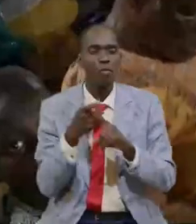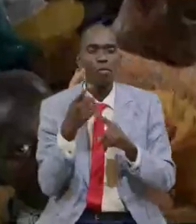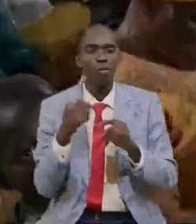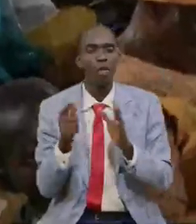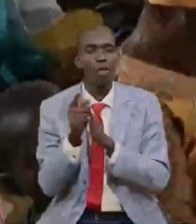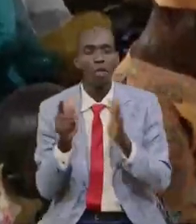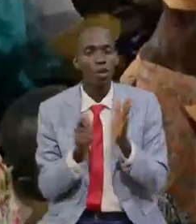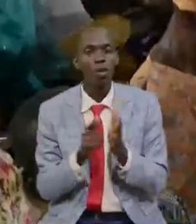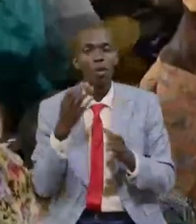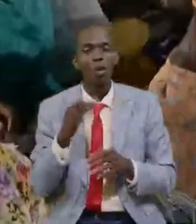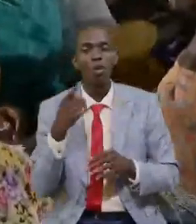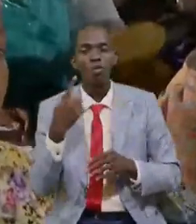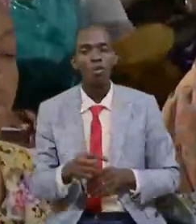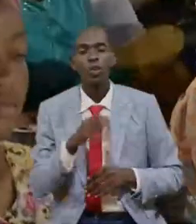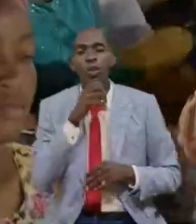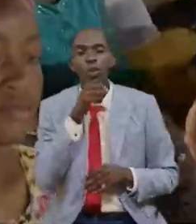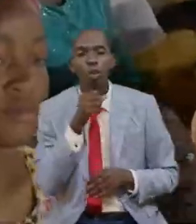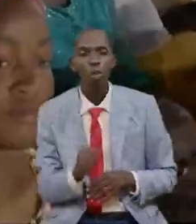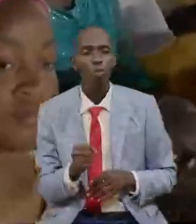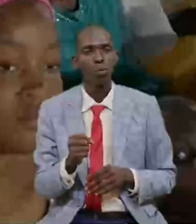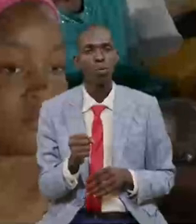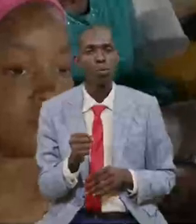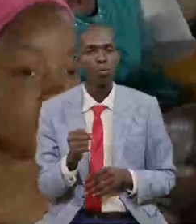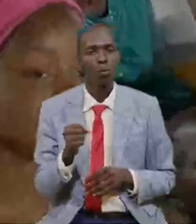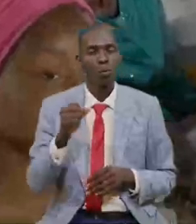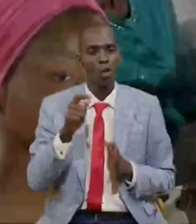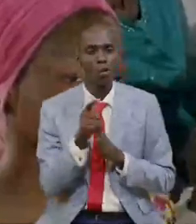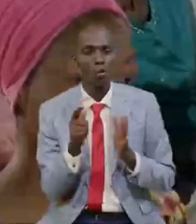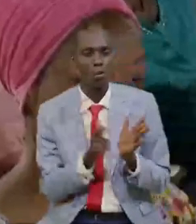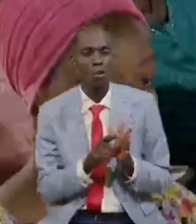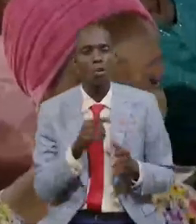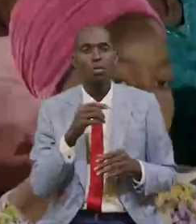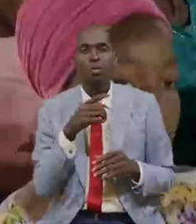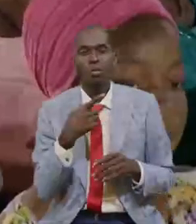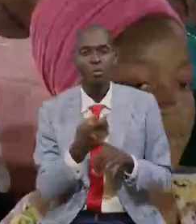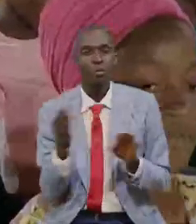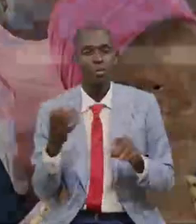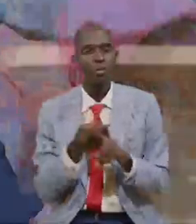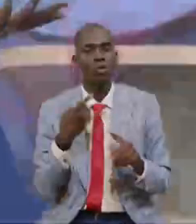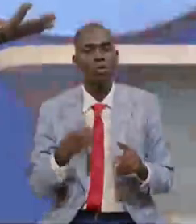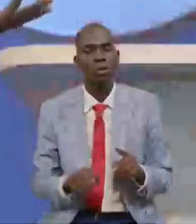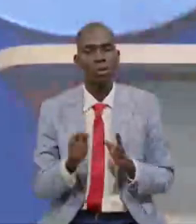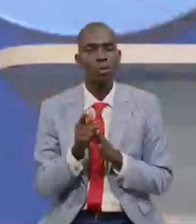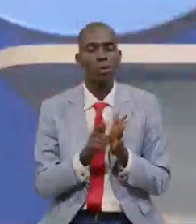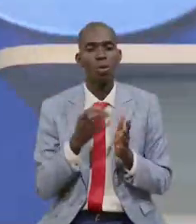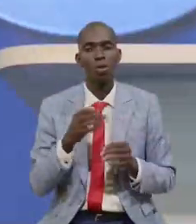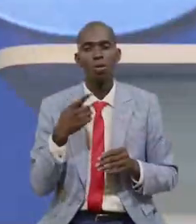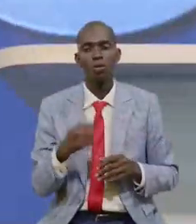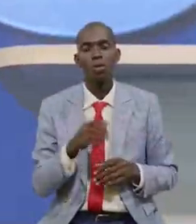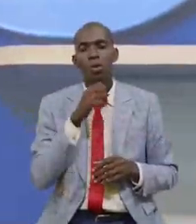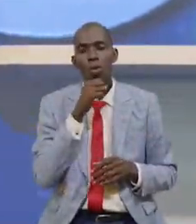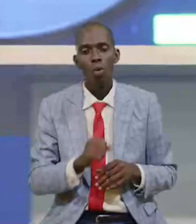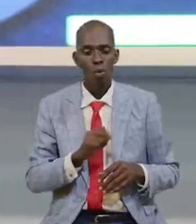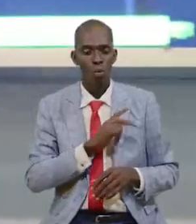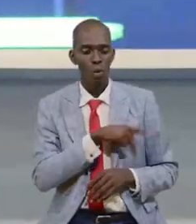de la loi de l'ancien homme. La loi de l'ancienne personnalité. Ceux qui